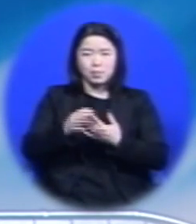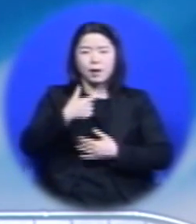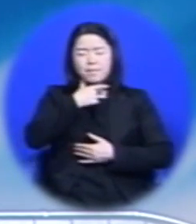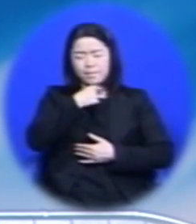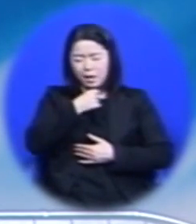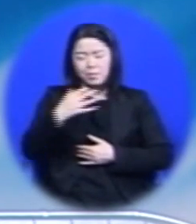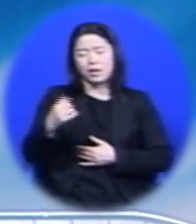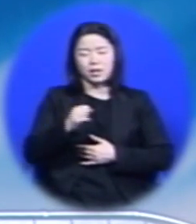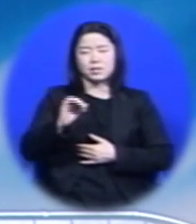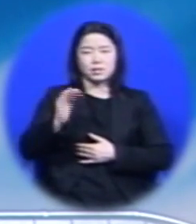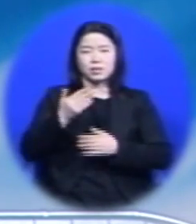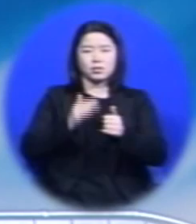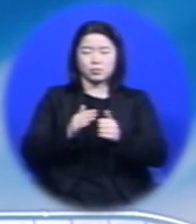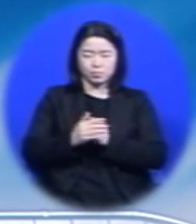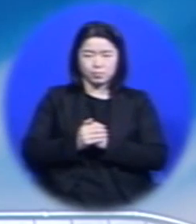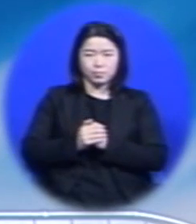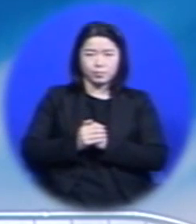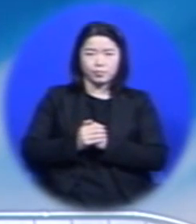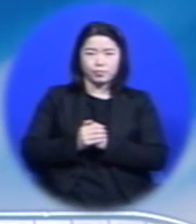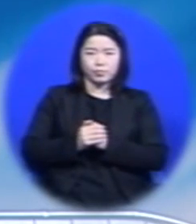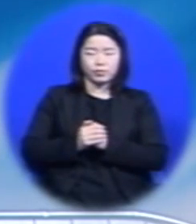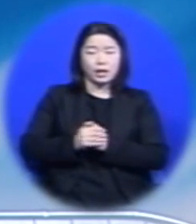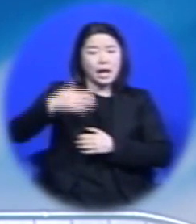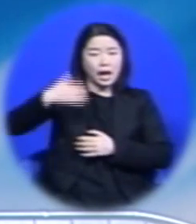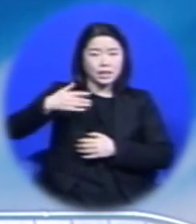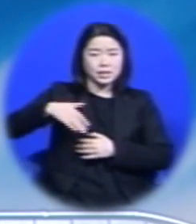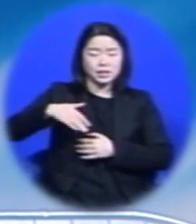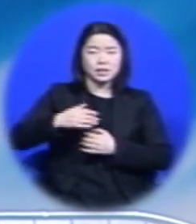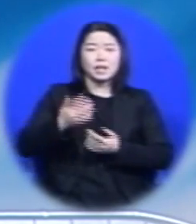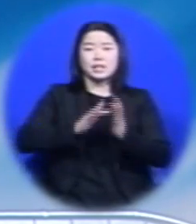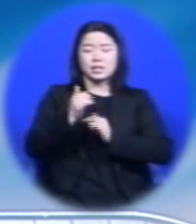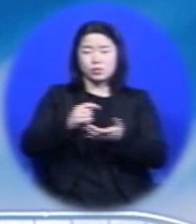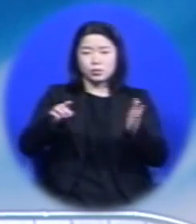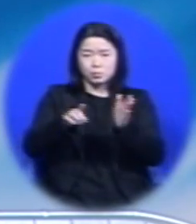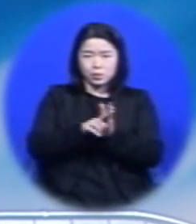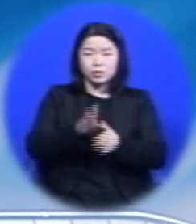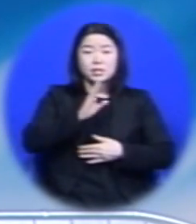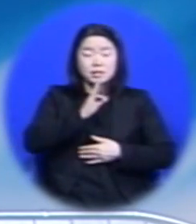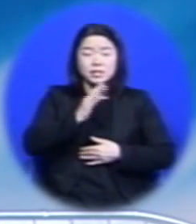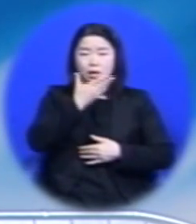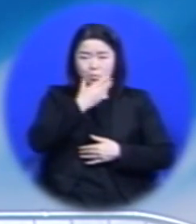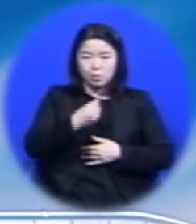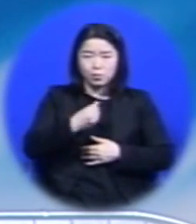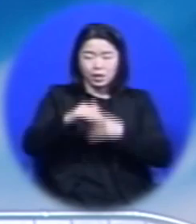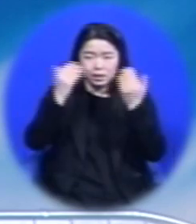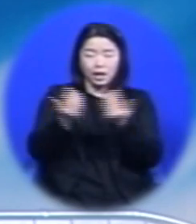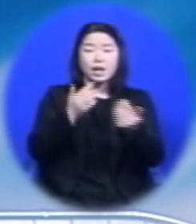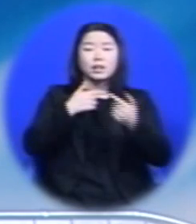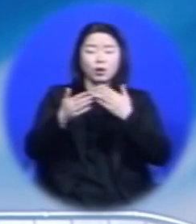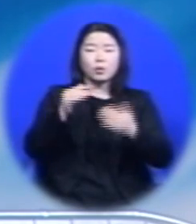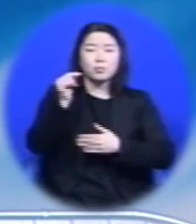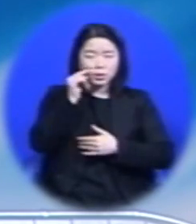가지셔야 되는 겁니다 아직까지 예수 믿은 진짜 축복을 다 경험 못했다고 하는